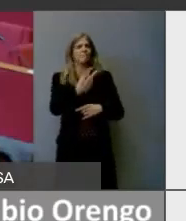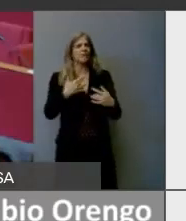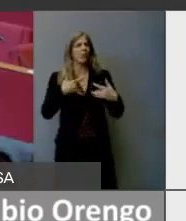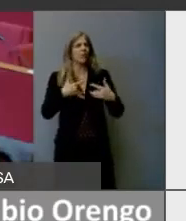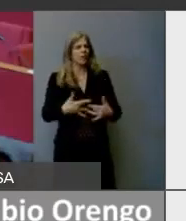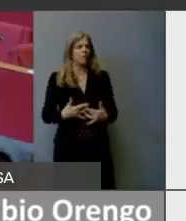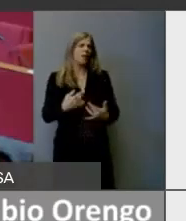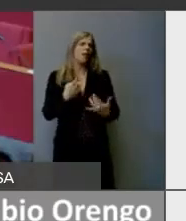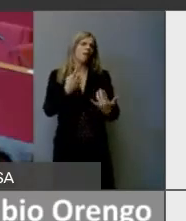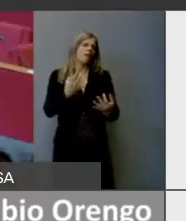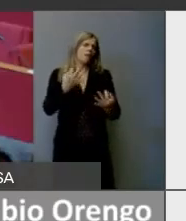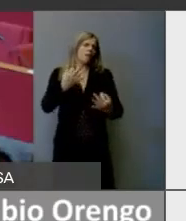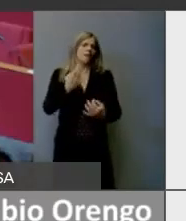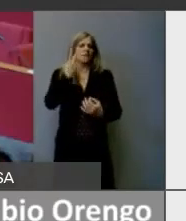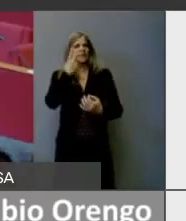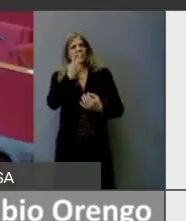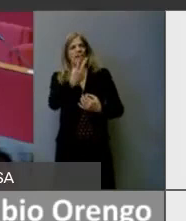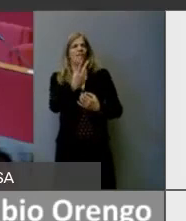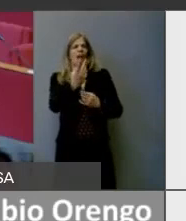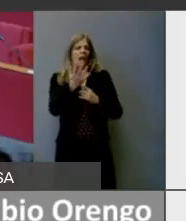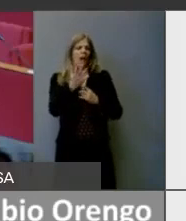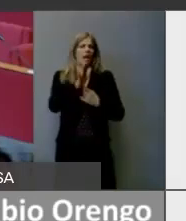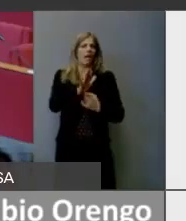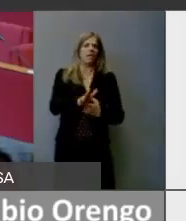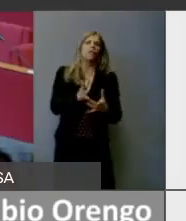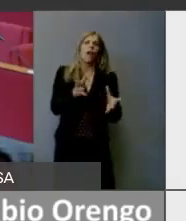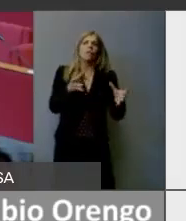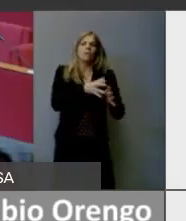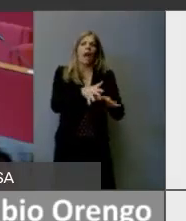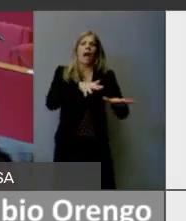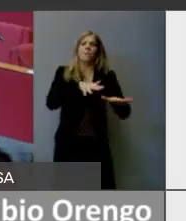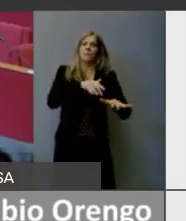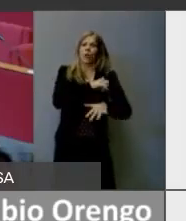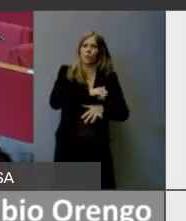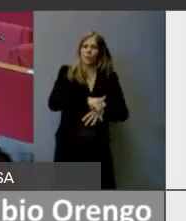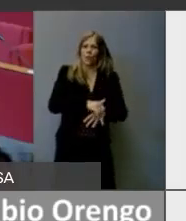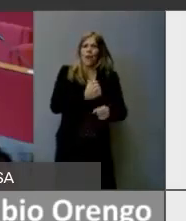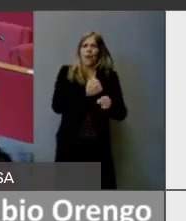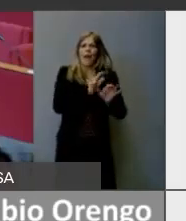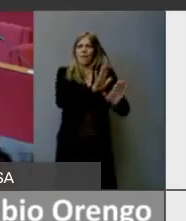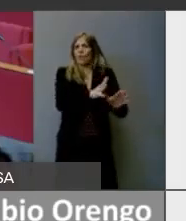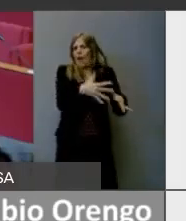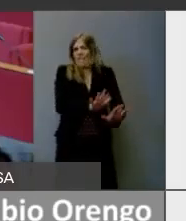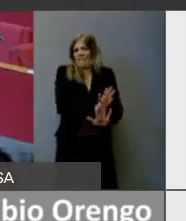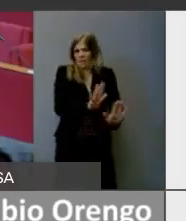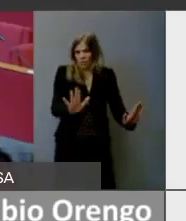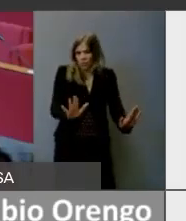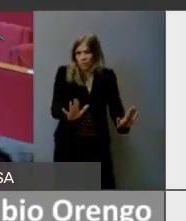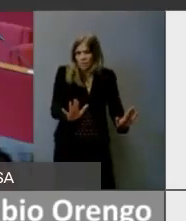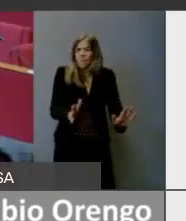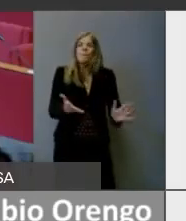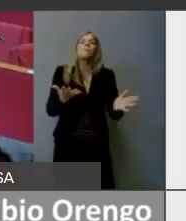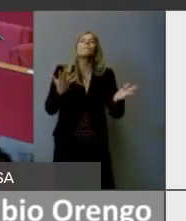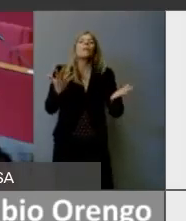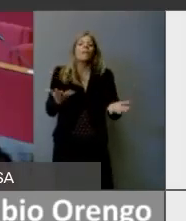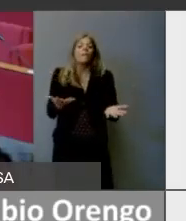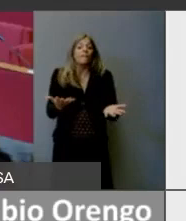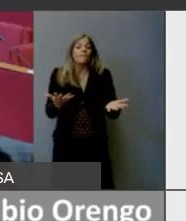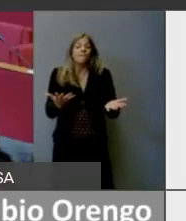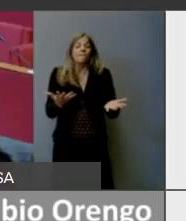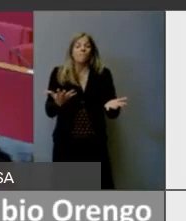dimostra appunto che il lavoro da parte dell'amministrazione comunale c'è stato. Serve allora a questo punto